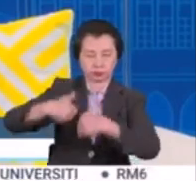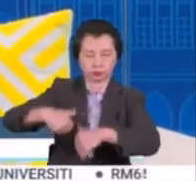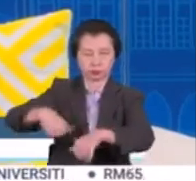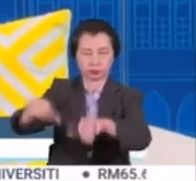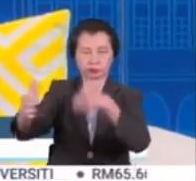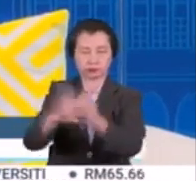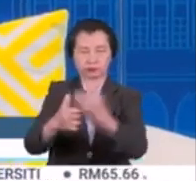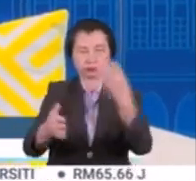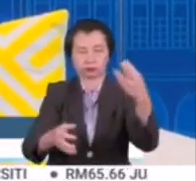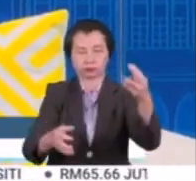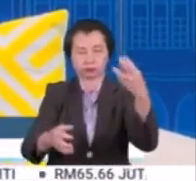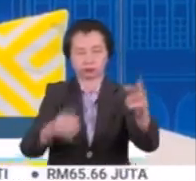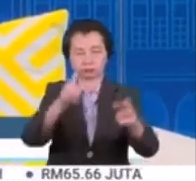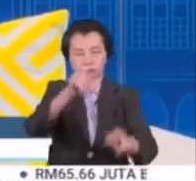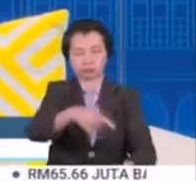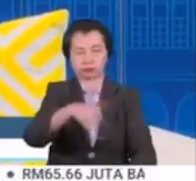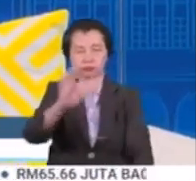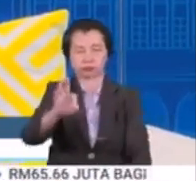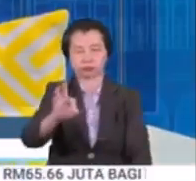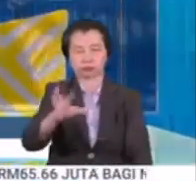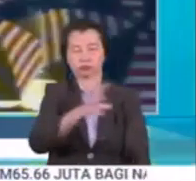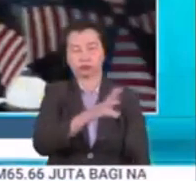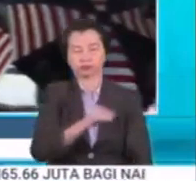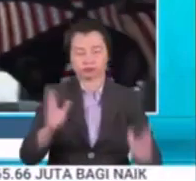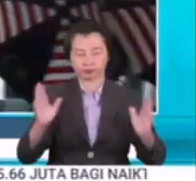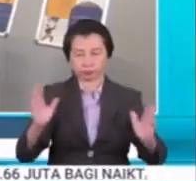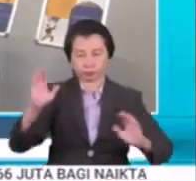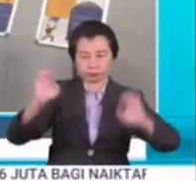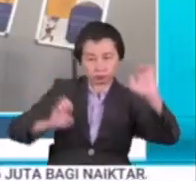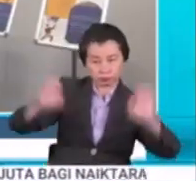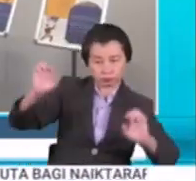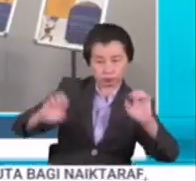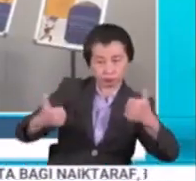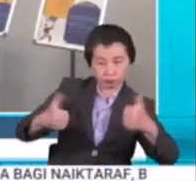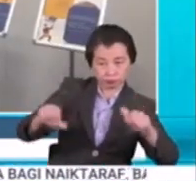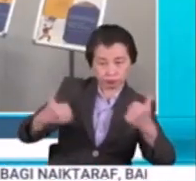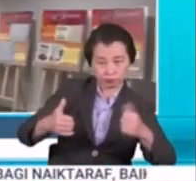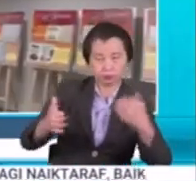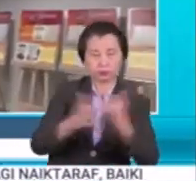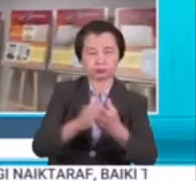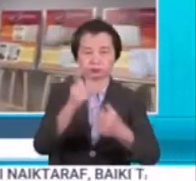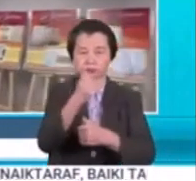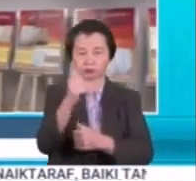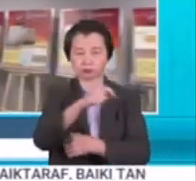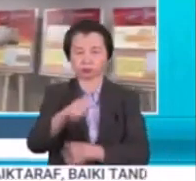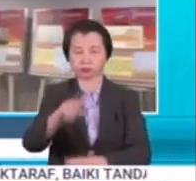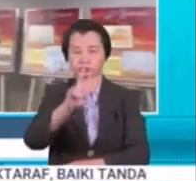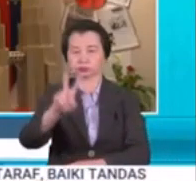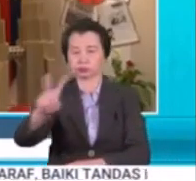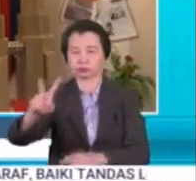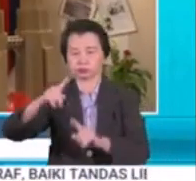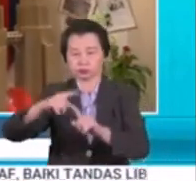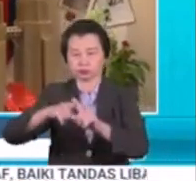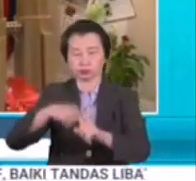sehingga 16 September ini manakala tempo penilaian akan diadakan dari 10 hingga 22